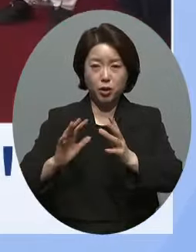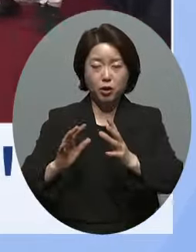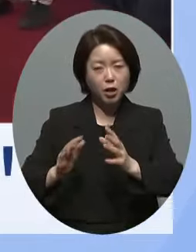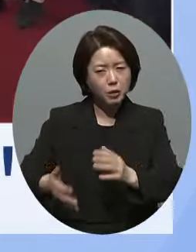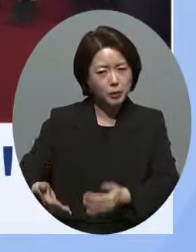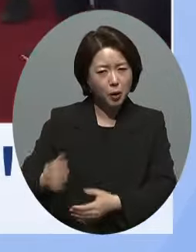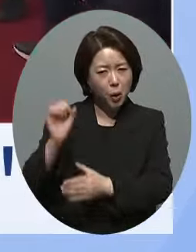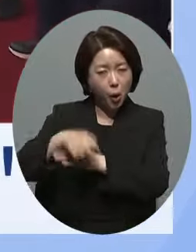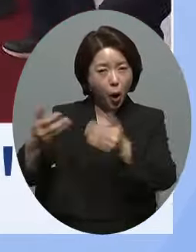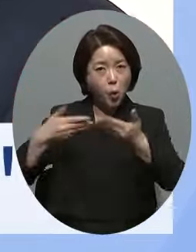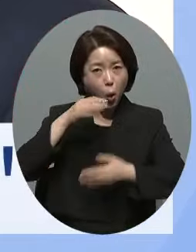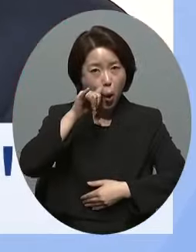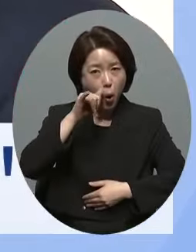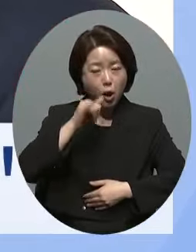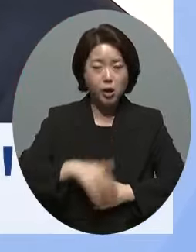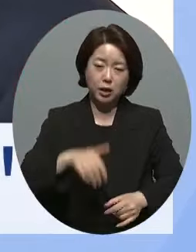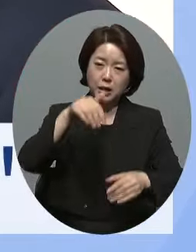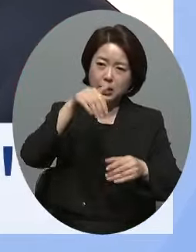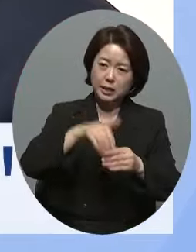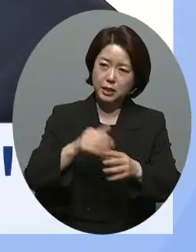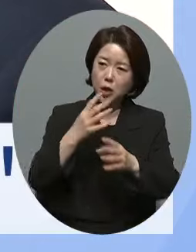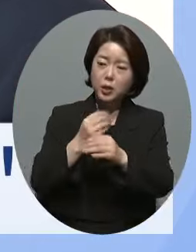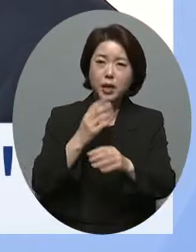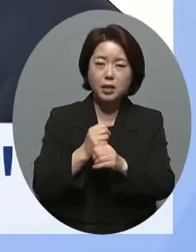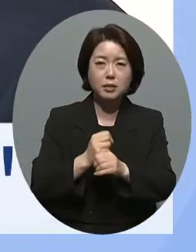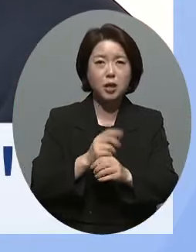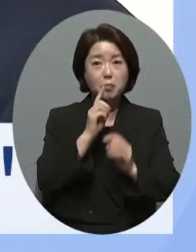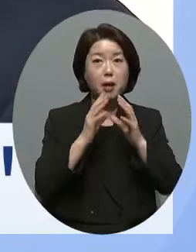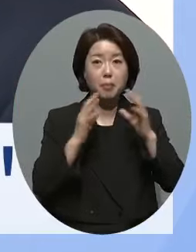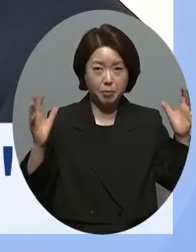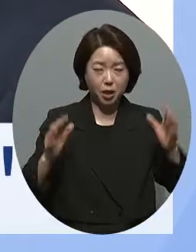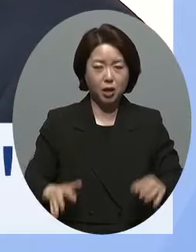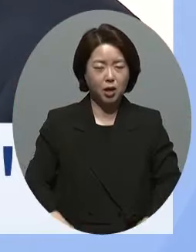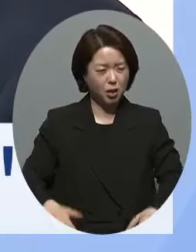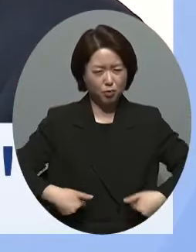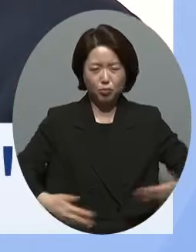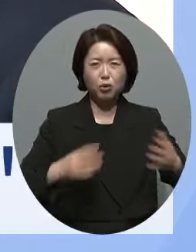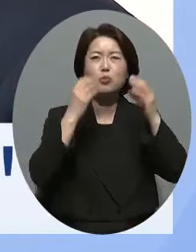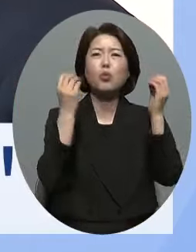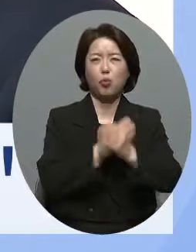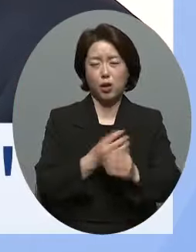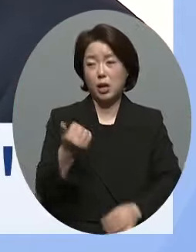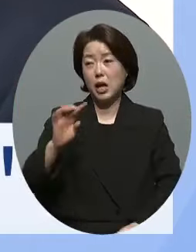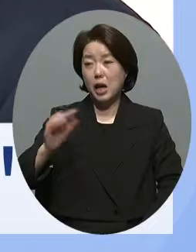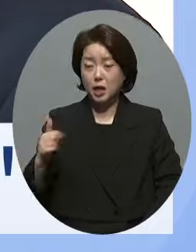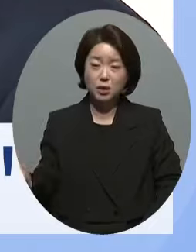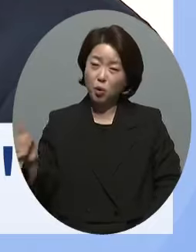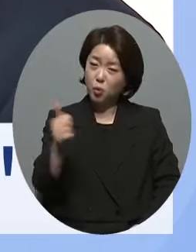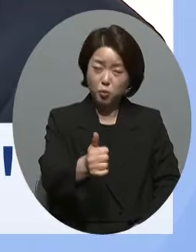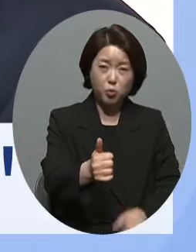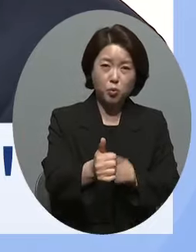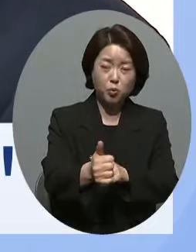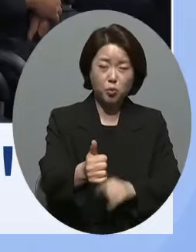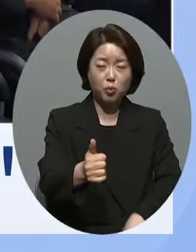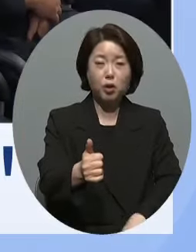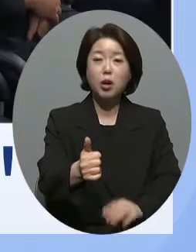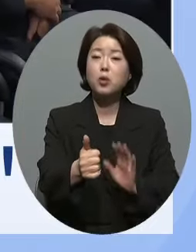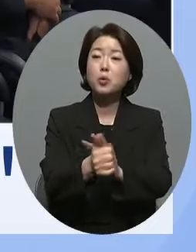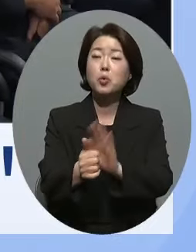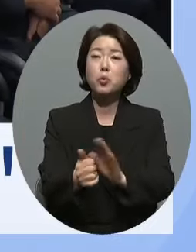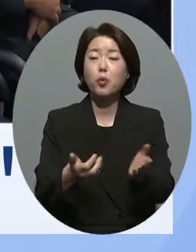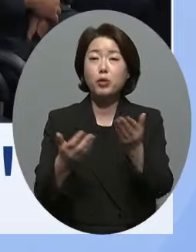가장 중요한데 전대 날짜가 자꾸 이렇게 논란이 되다 보니까 저 말하자면 불필요한 오해 한동훈 위원장의 등판을 조금 조금 좀 말하자면 여지를